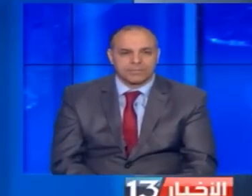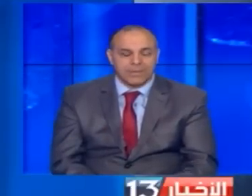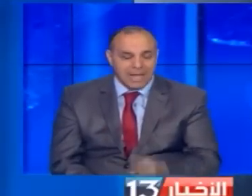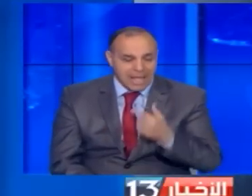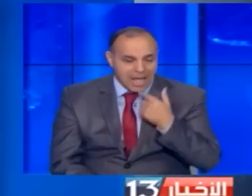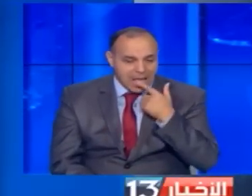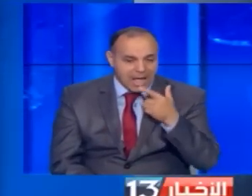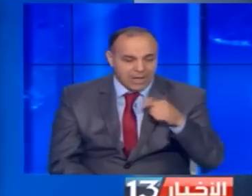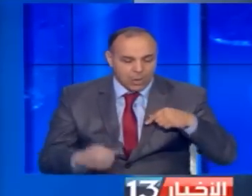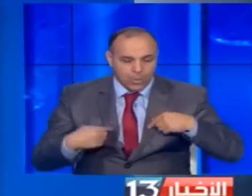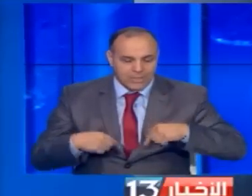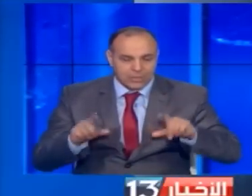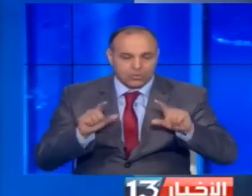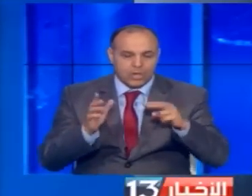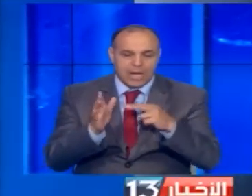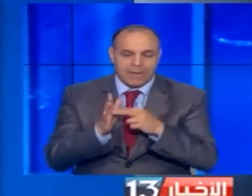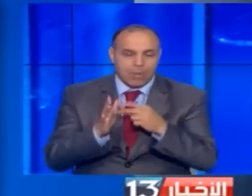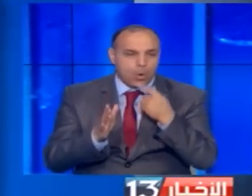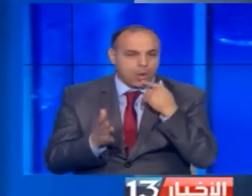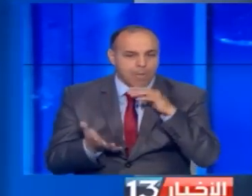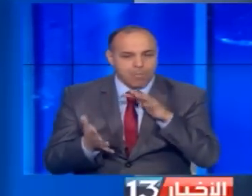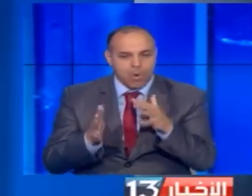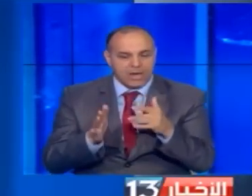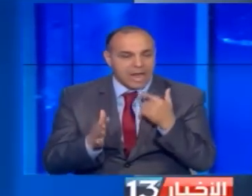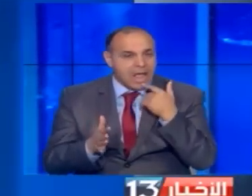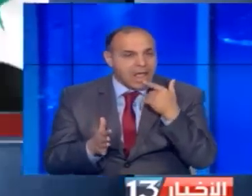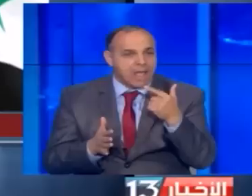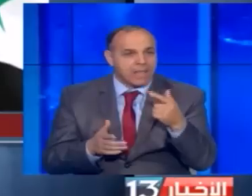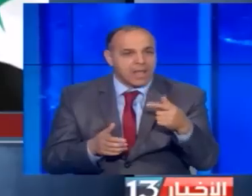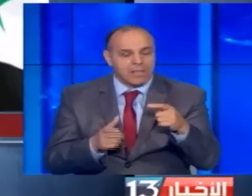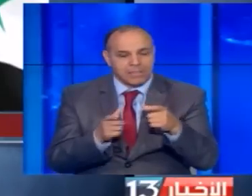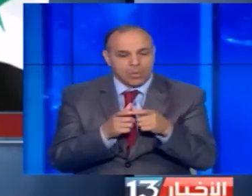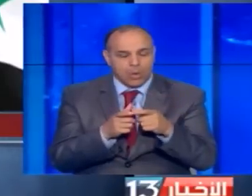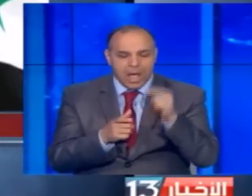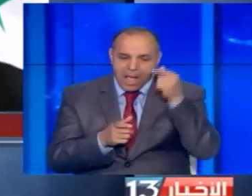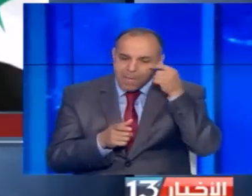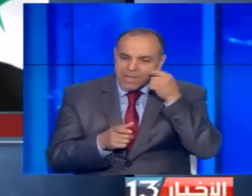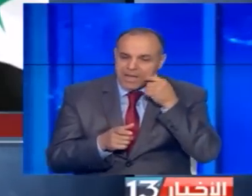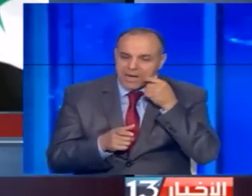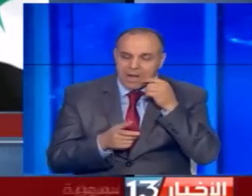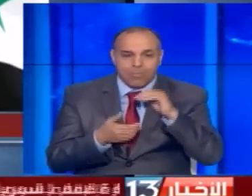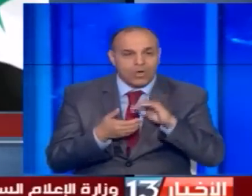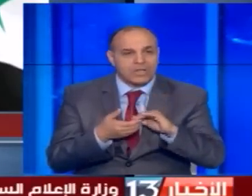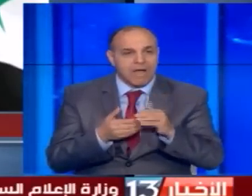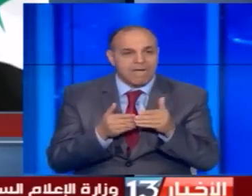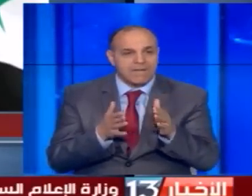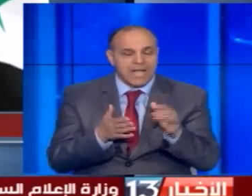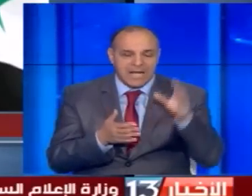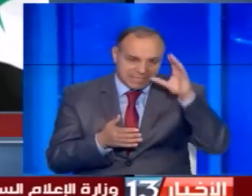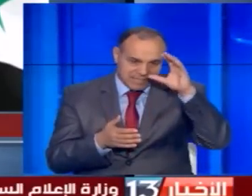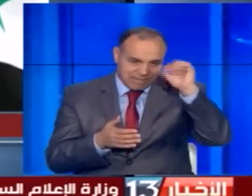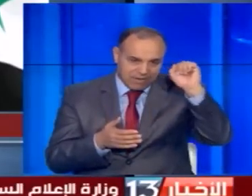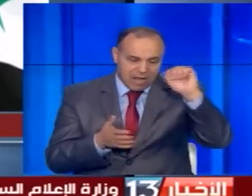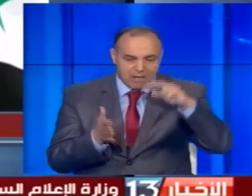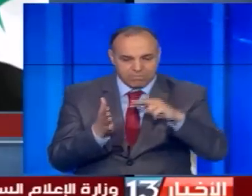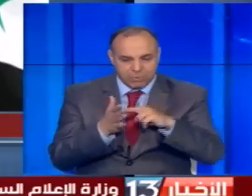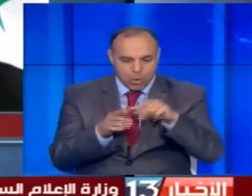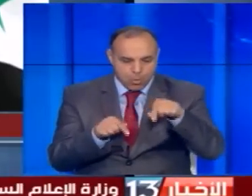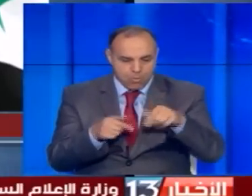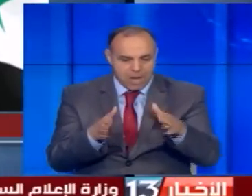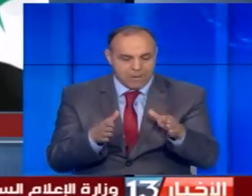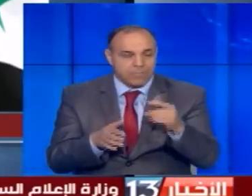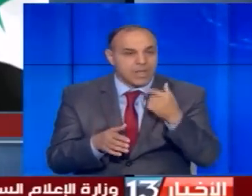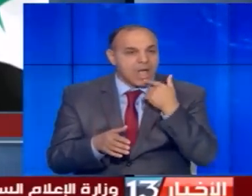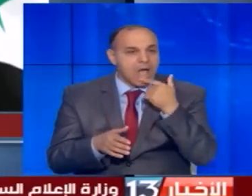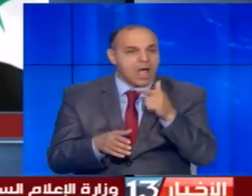أعلنت وزارة الإعلام السورية أنه من المقرر أن تعيد دولة الإمارات العربية المتحدة فتح سفارتها في دمشق اليوم